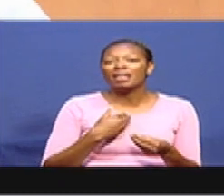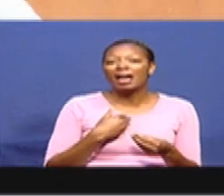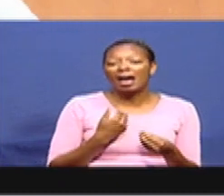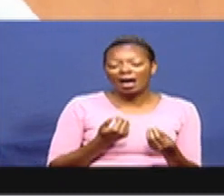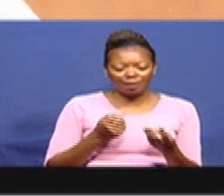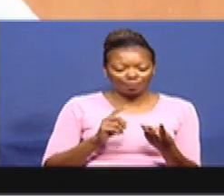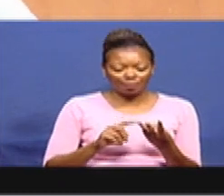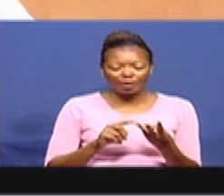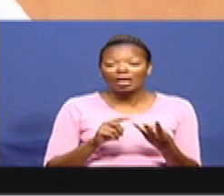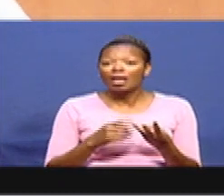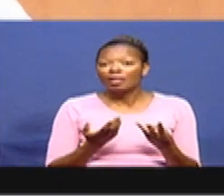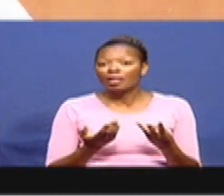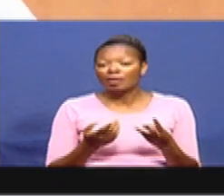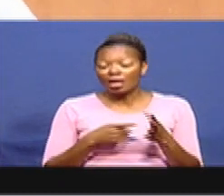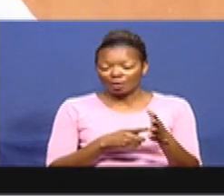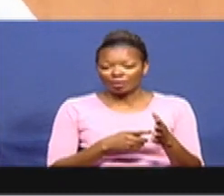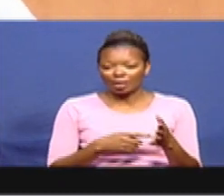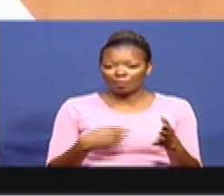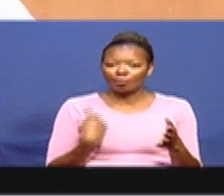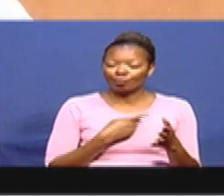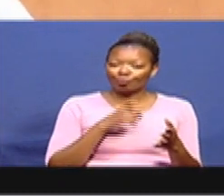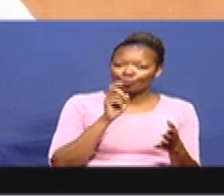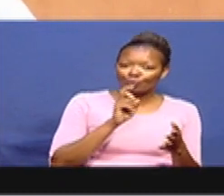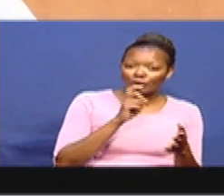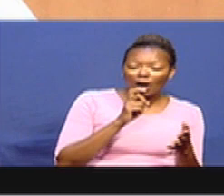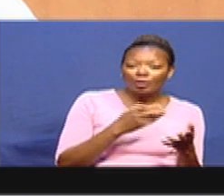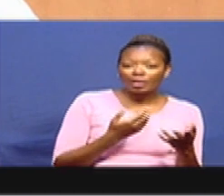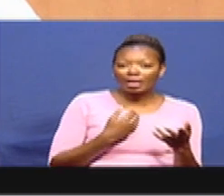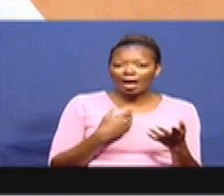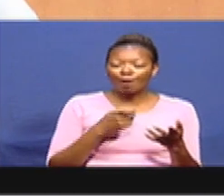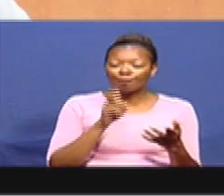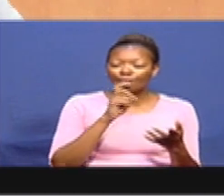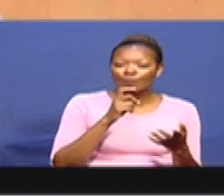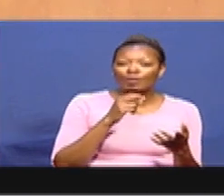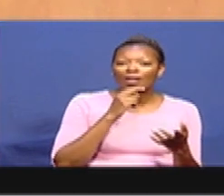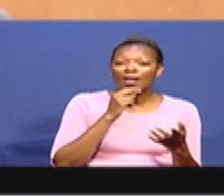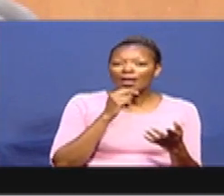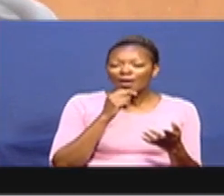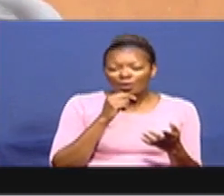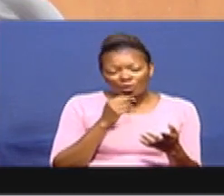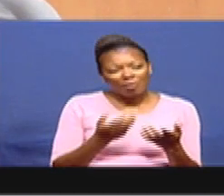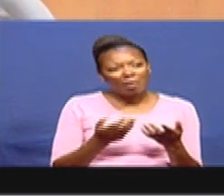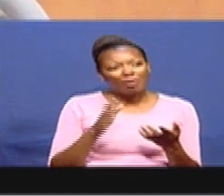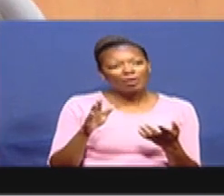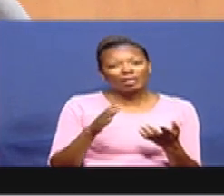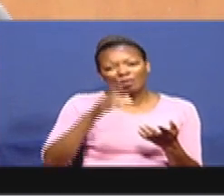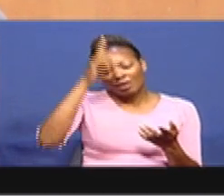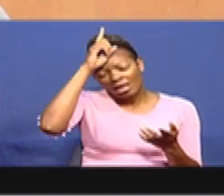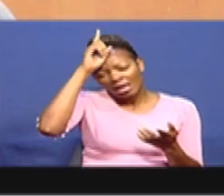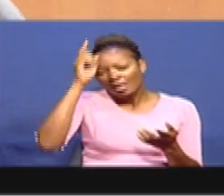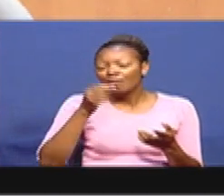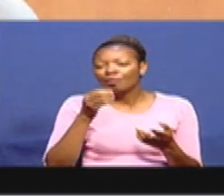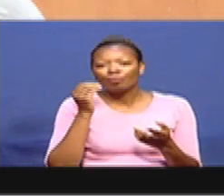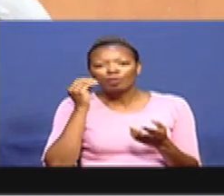kuku chenye tuko nazo hapa, sikiwa kama ni jogo, yes. Niseme tuka ule mkulima wa nyumbani, akiwa na